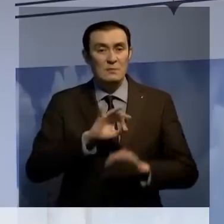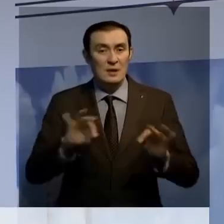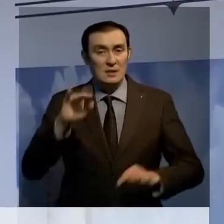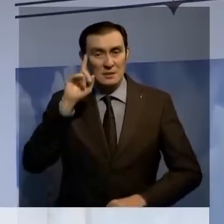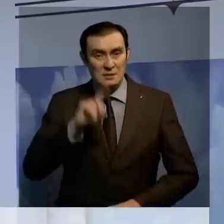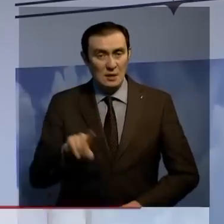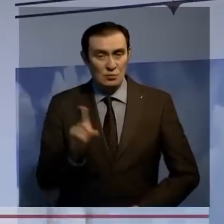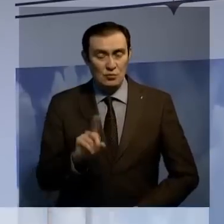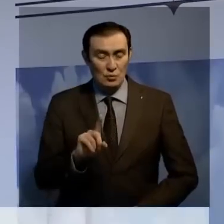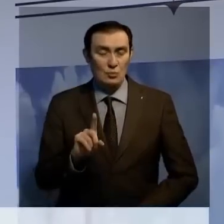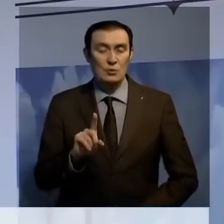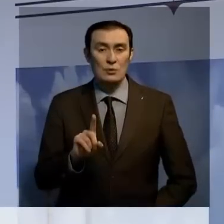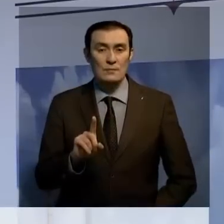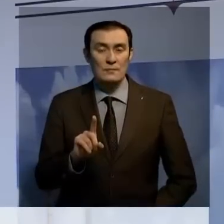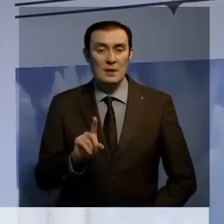том, что